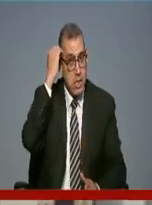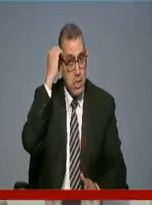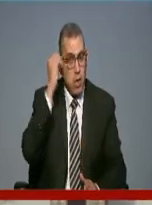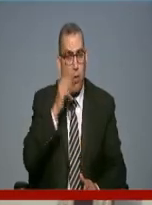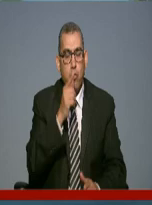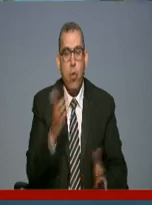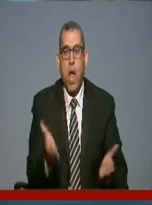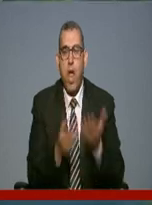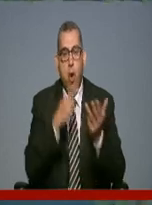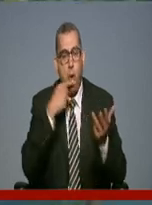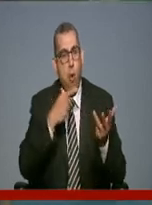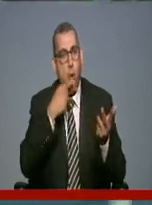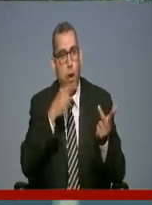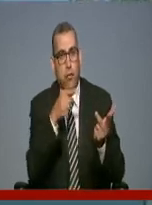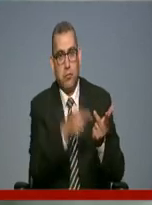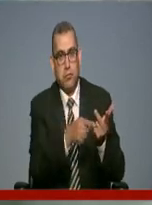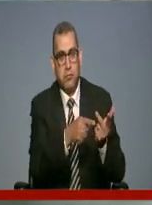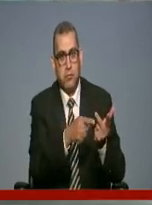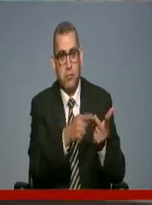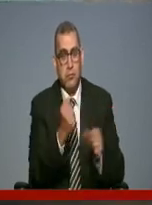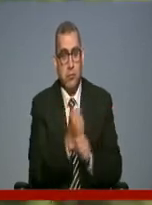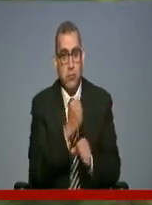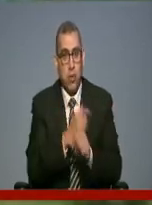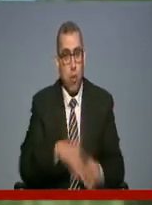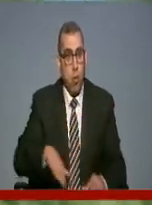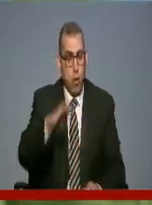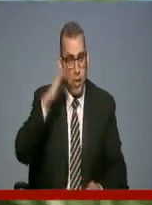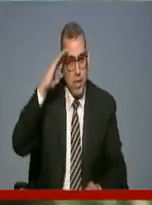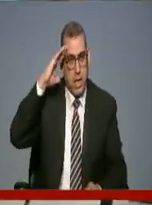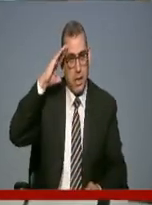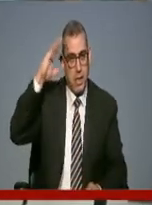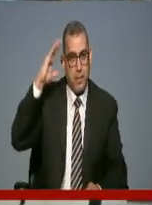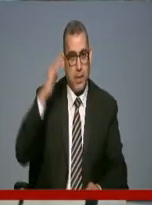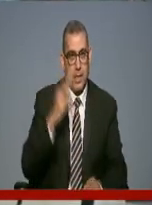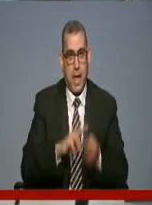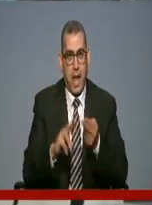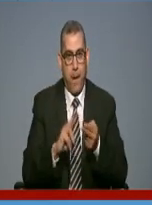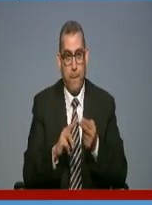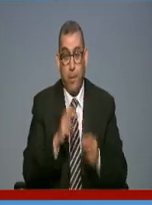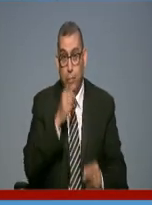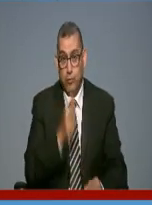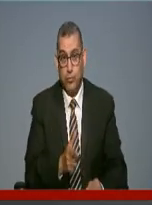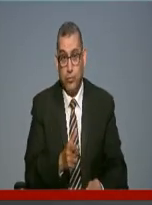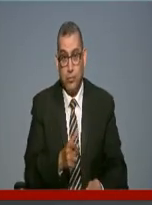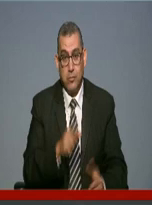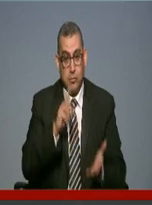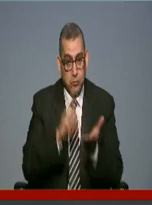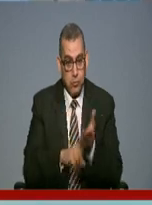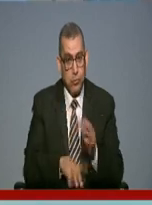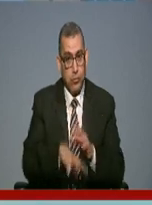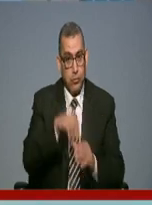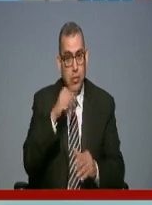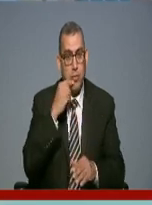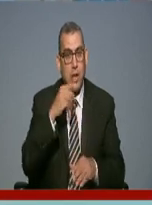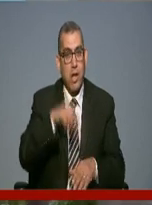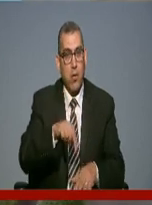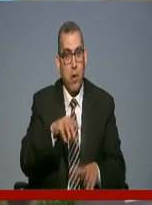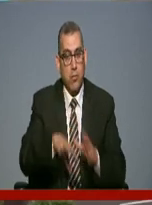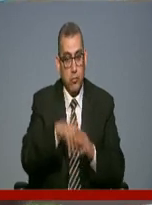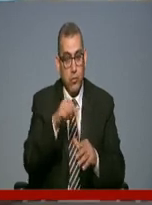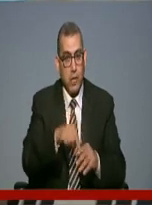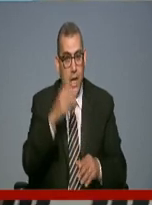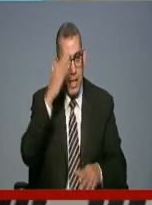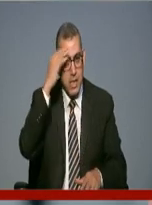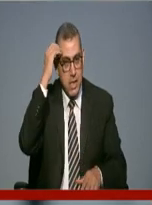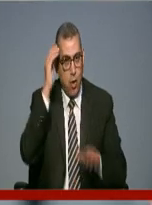بدالك والكل هيقولك تعظيم سلام. من هنا بدأ التاريخ وهنا بيكمل